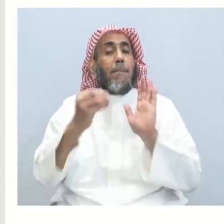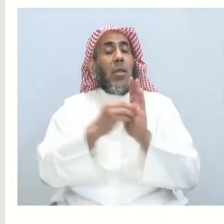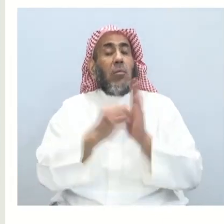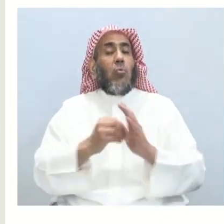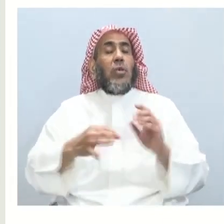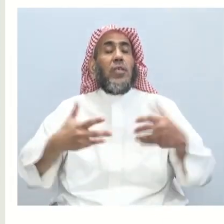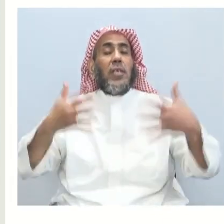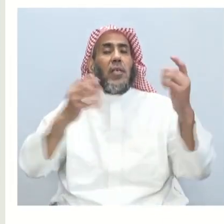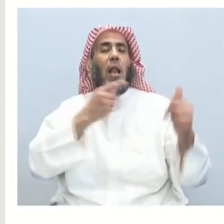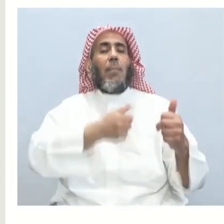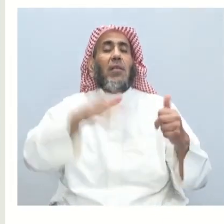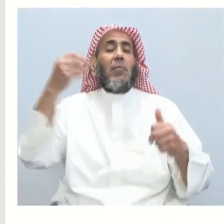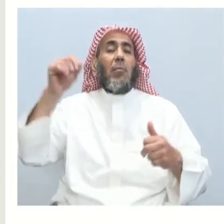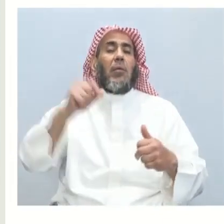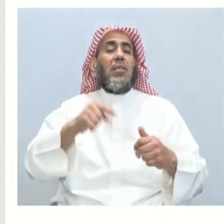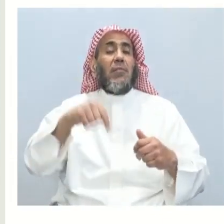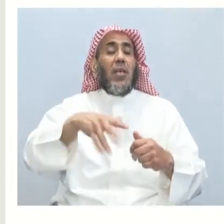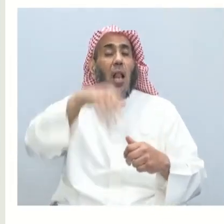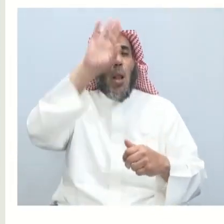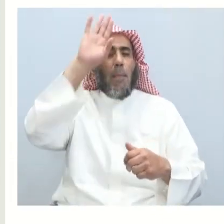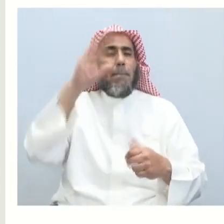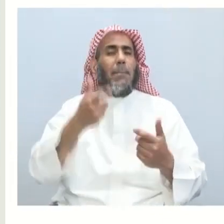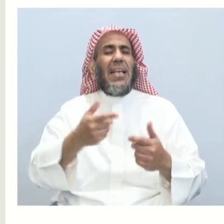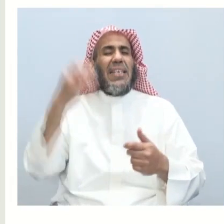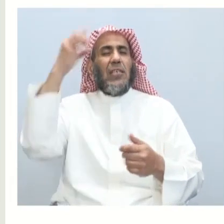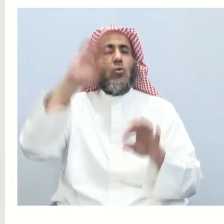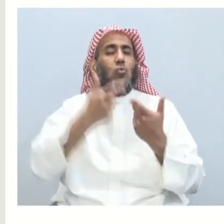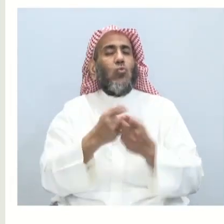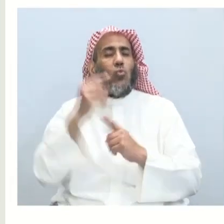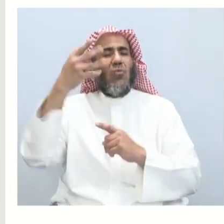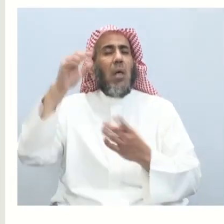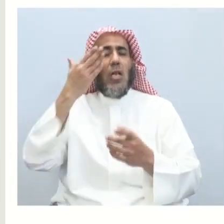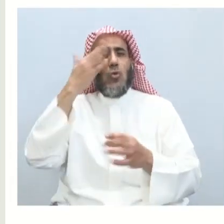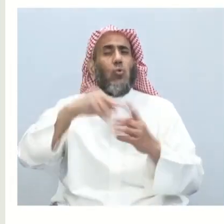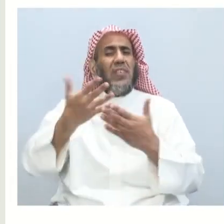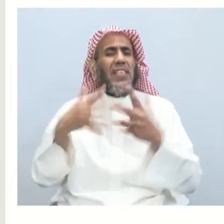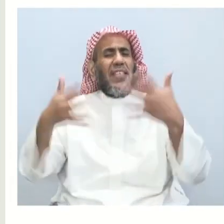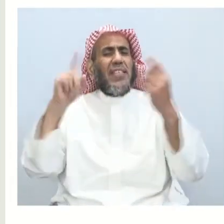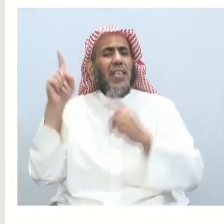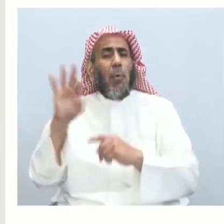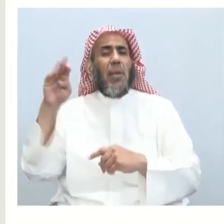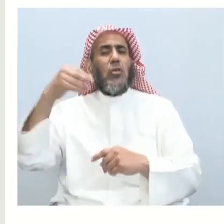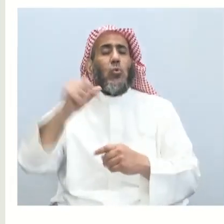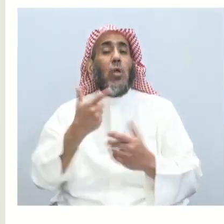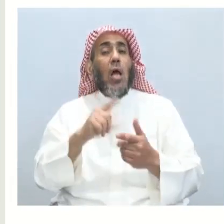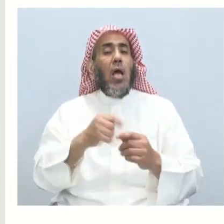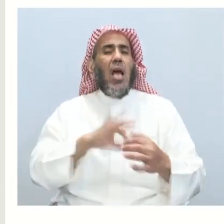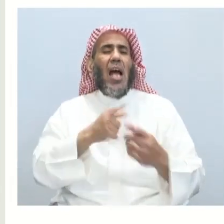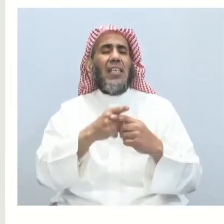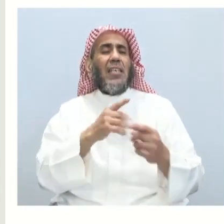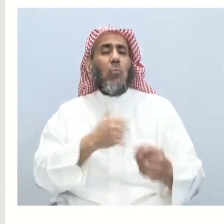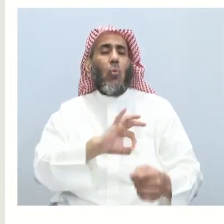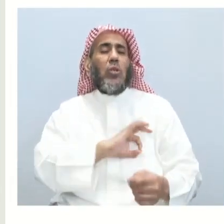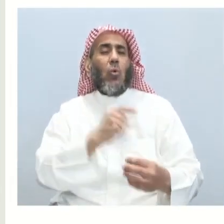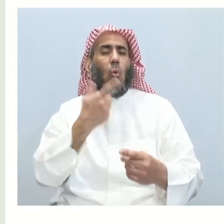المديح من قصيده عبد الله بن خميس في ملك سعود ما هو المضمون في شعر المديح لو عدت ايضا الى الشعر السابق يقول عشقت مودته